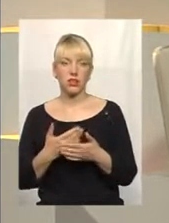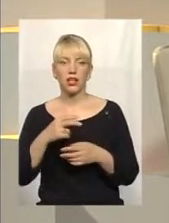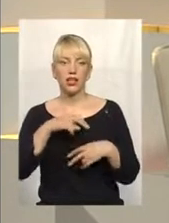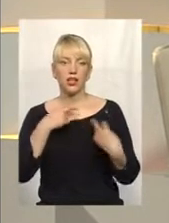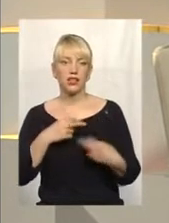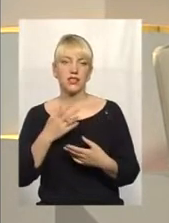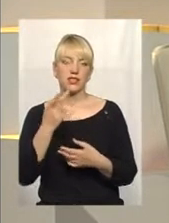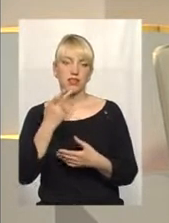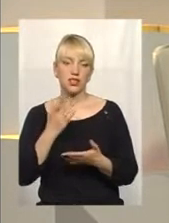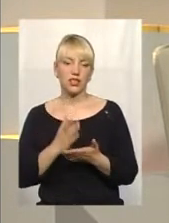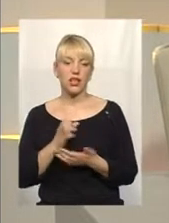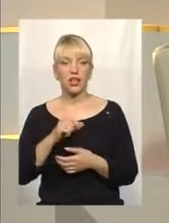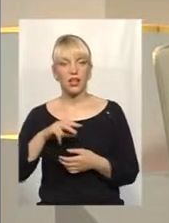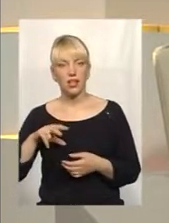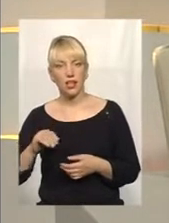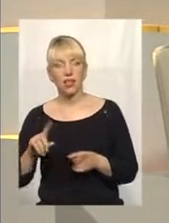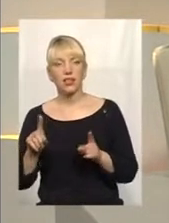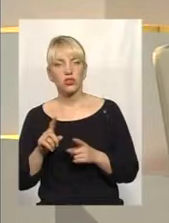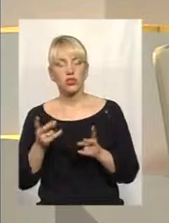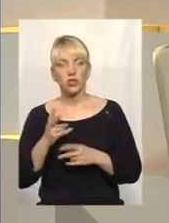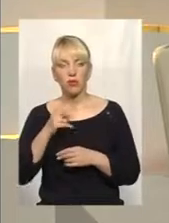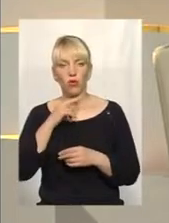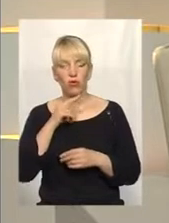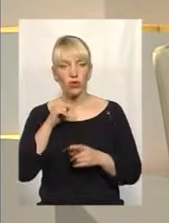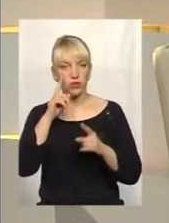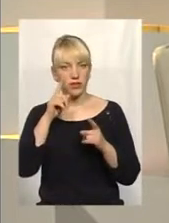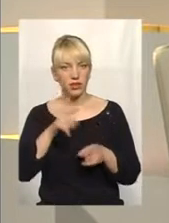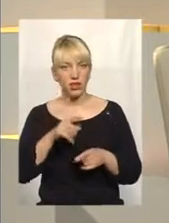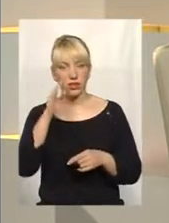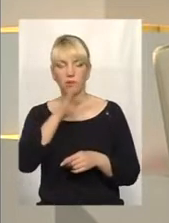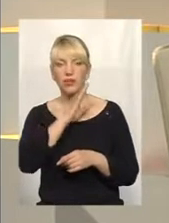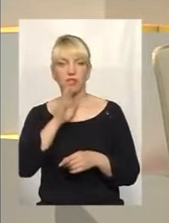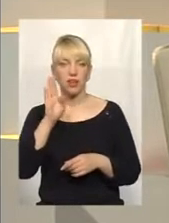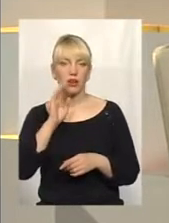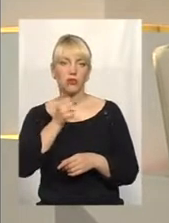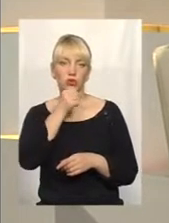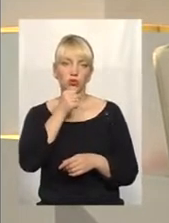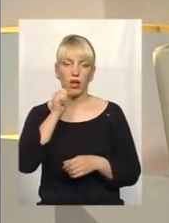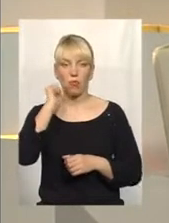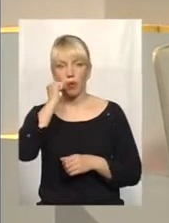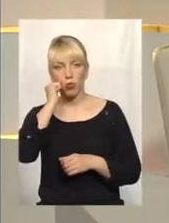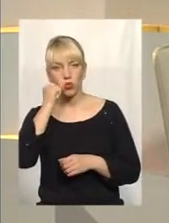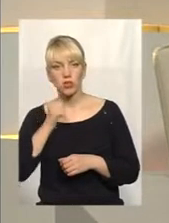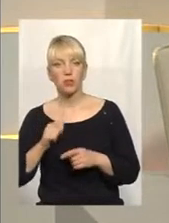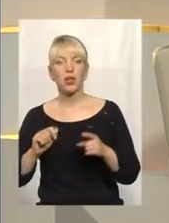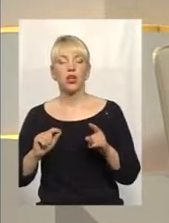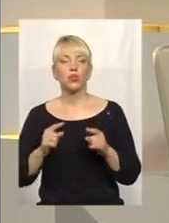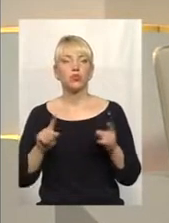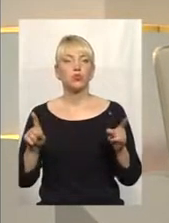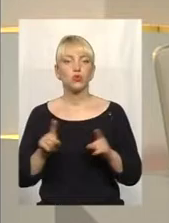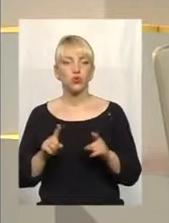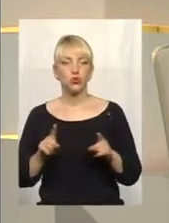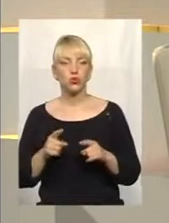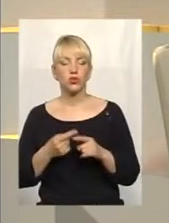ризики є завжди, але на що варто звертати увагу батькам, дідусям, бабусям? Тому що